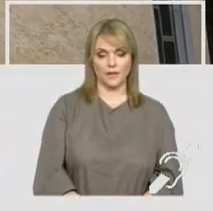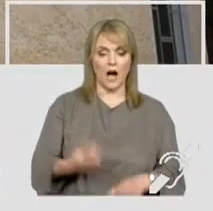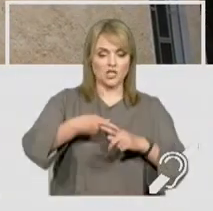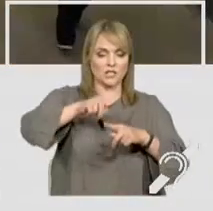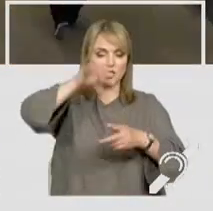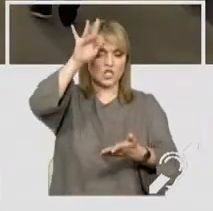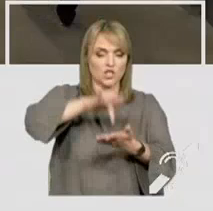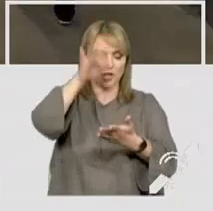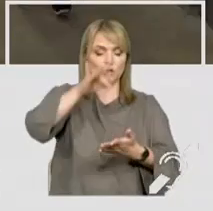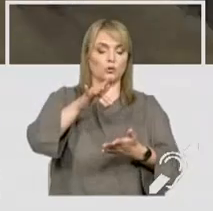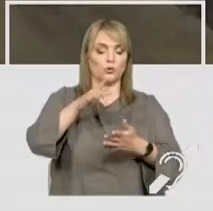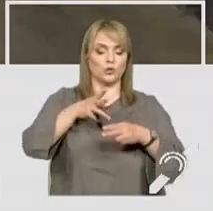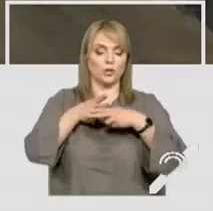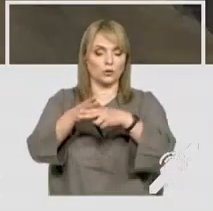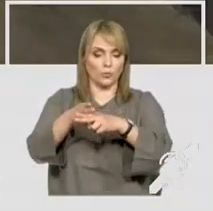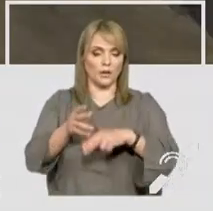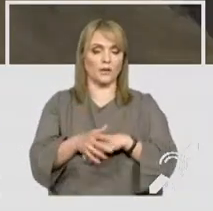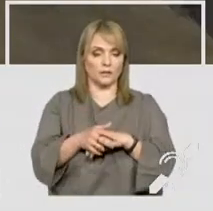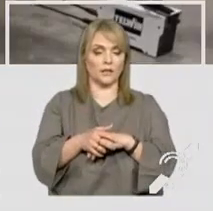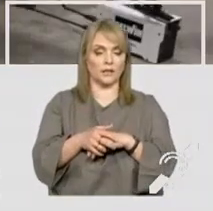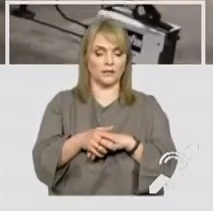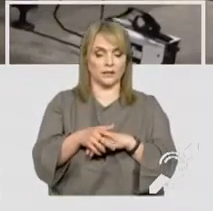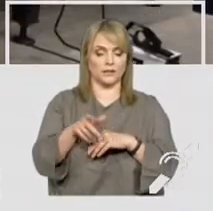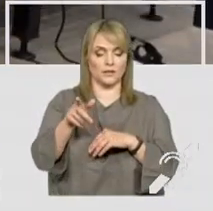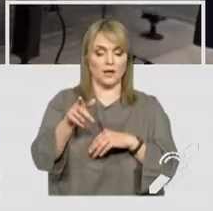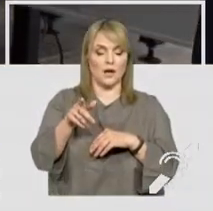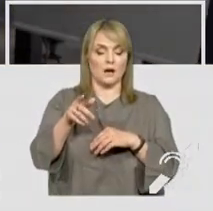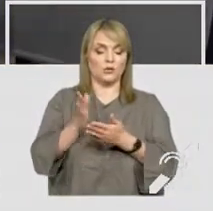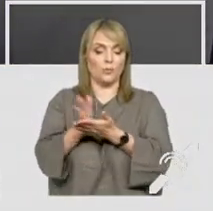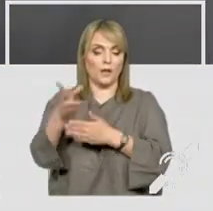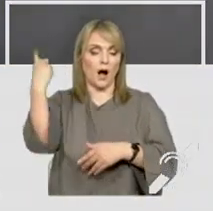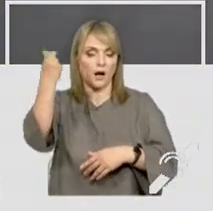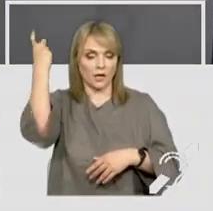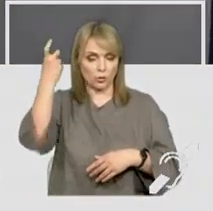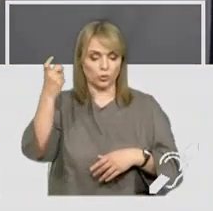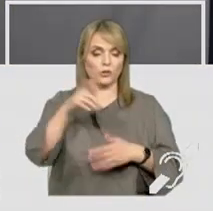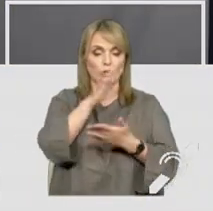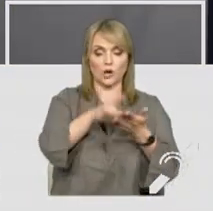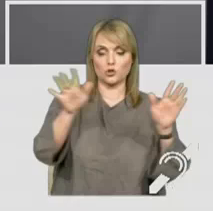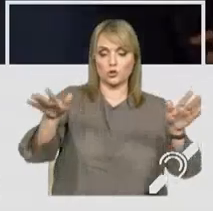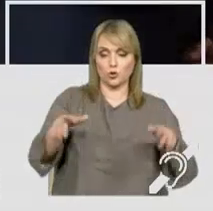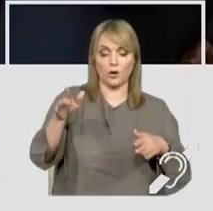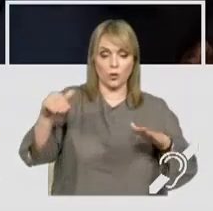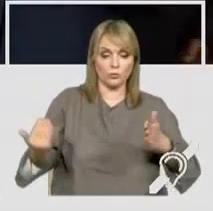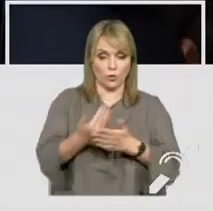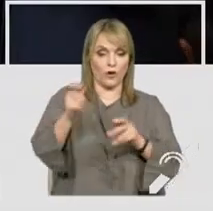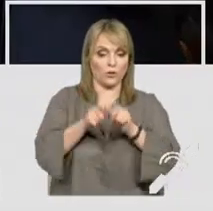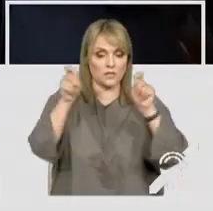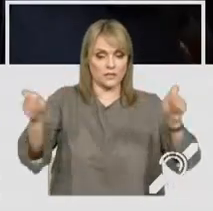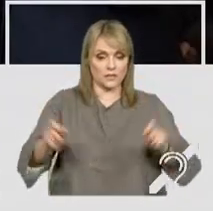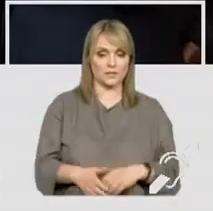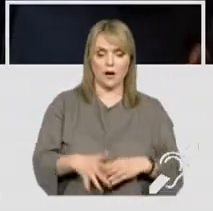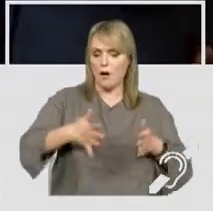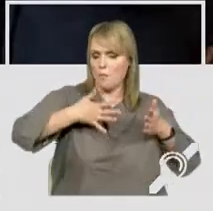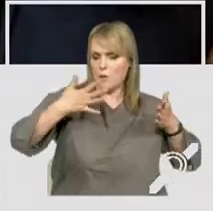Centrul tehnico-didactic în mecanică agricolă are trei laboratoare, unul de sudură și două pentru întreținerea utilajelor agricole de